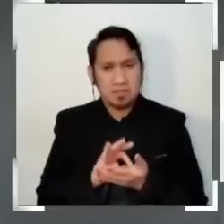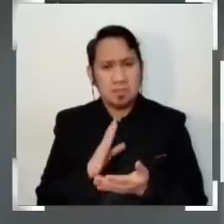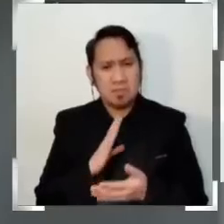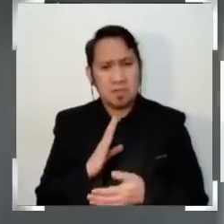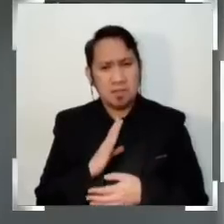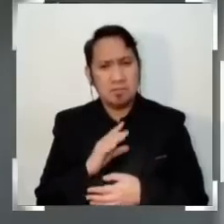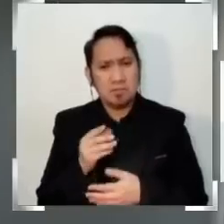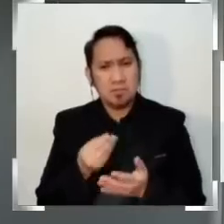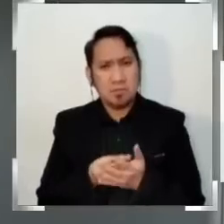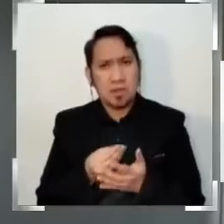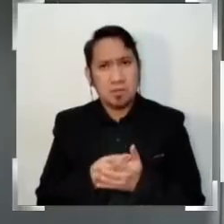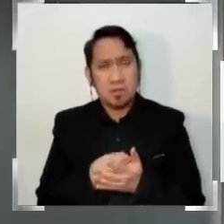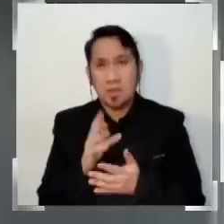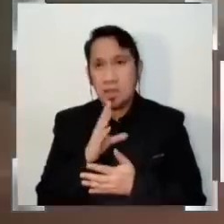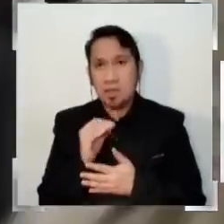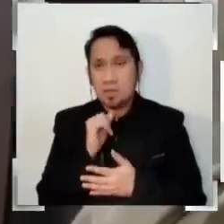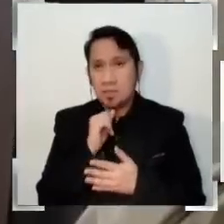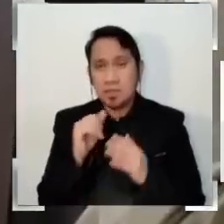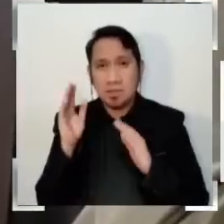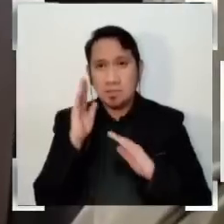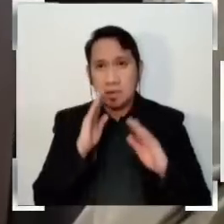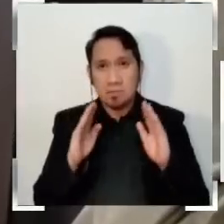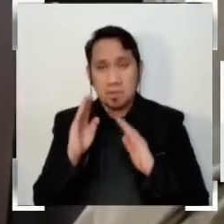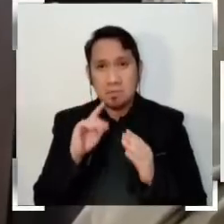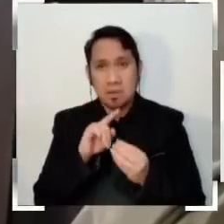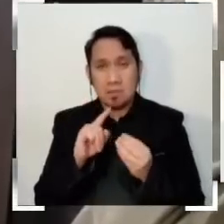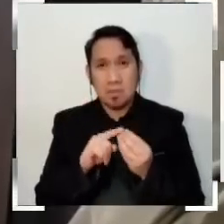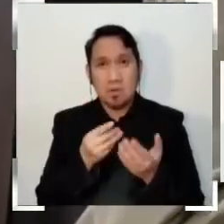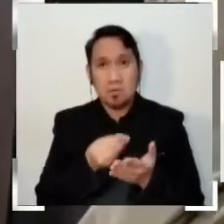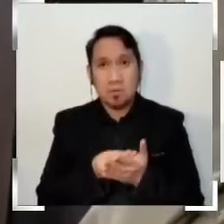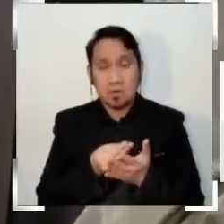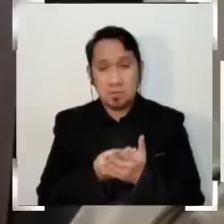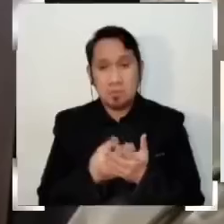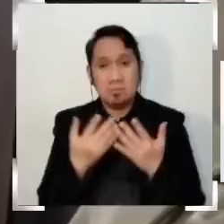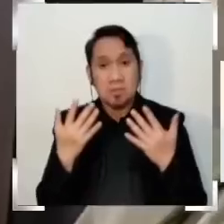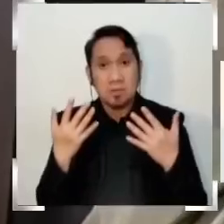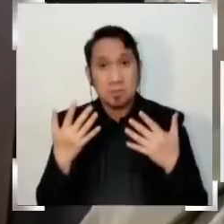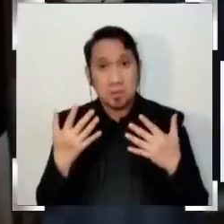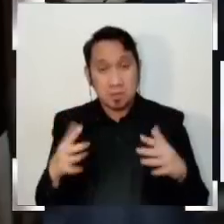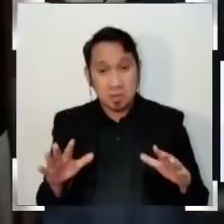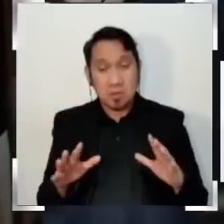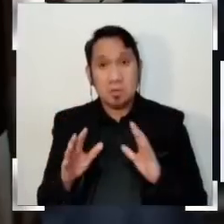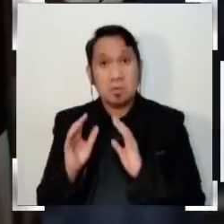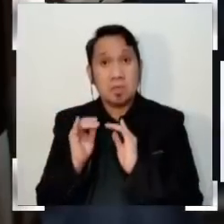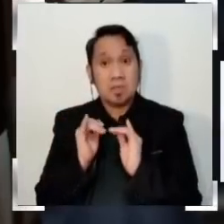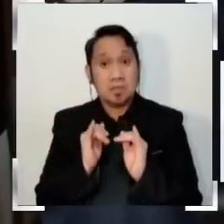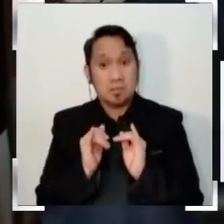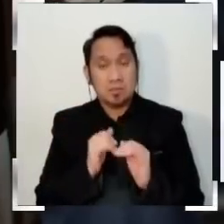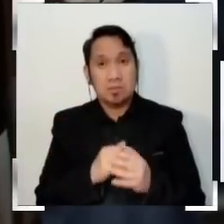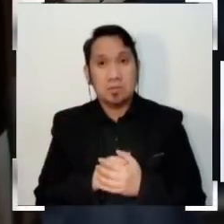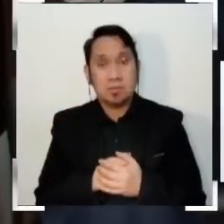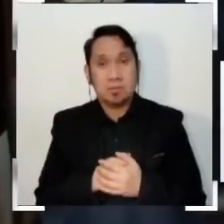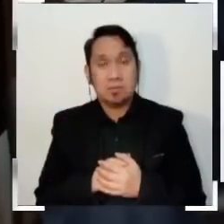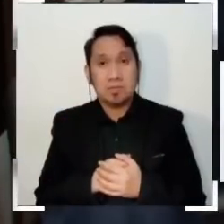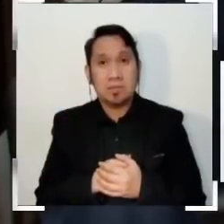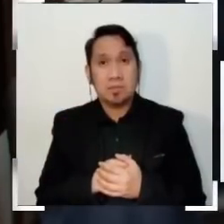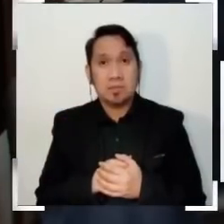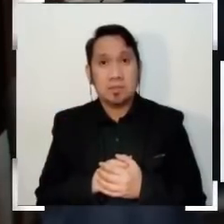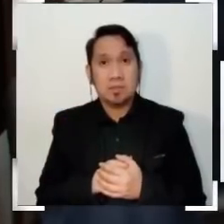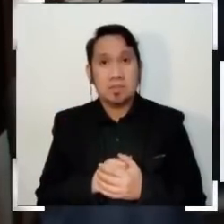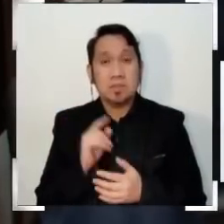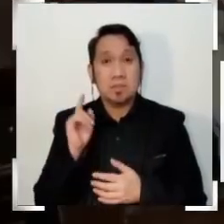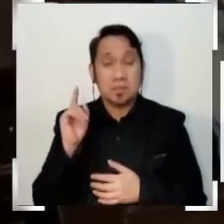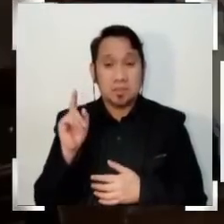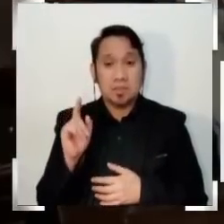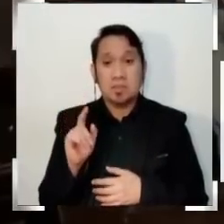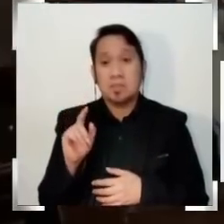sila nagkakaproblema sa pera. Pero matapos marinig ang interview ni Halusos, nagpa siyang magsalita si Tito